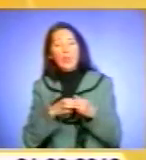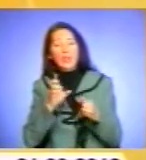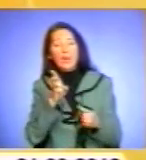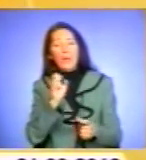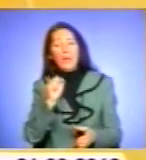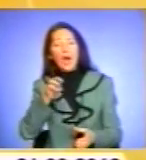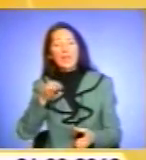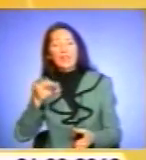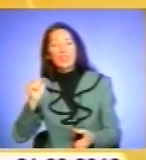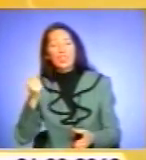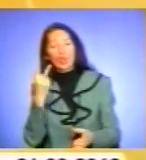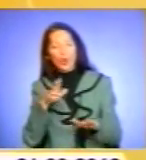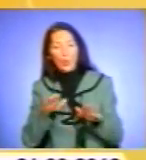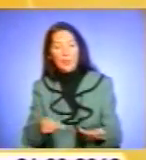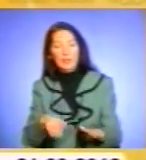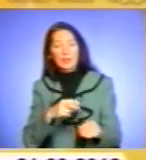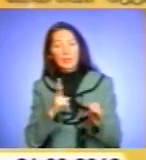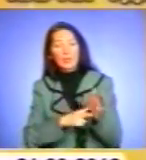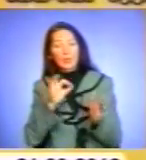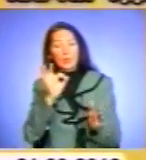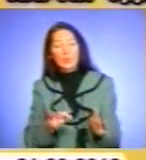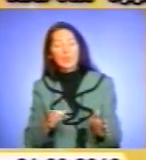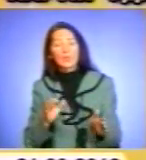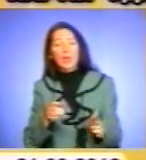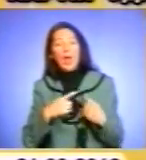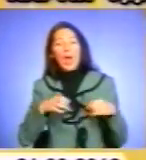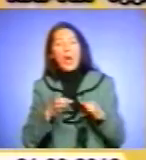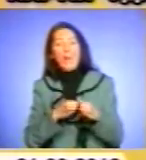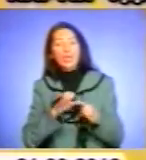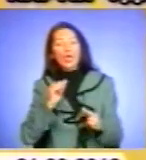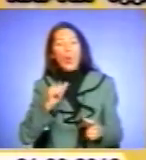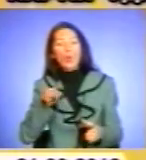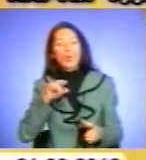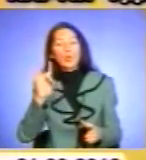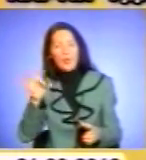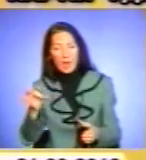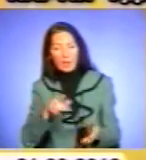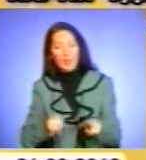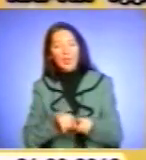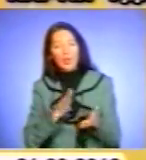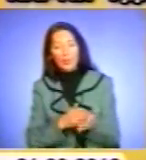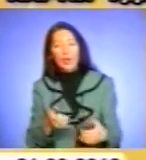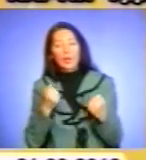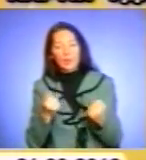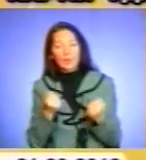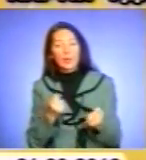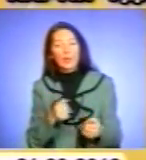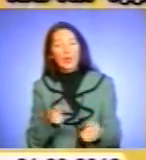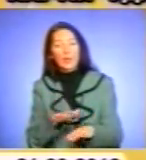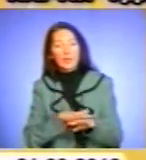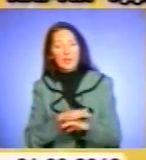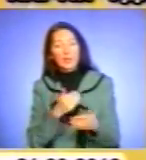другу позицію – 17,2%. Партія «Удар» та Комуністична партія України також мають достатньо стійку і вагому підтримку населення. Близько 13 та